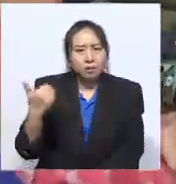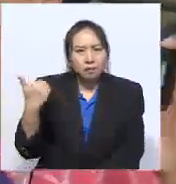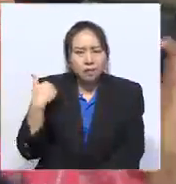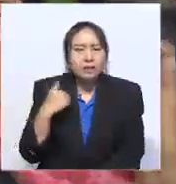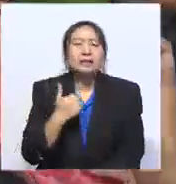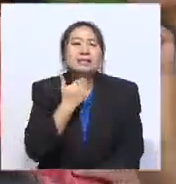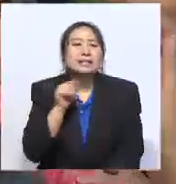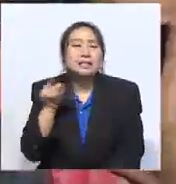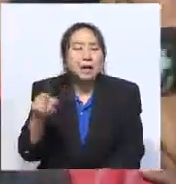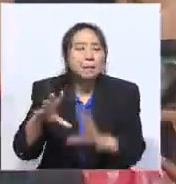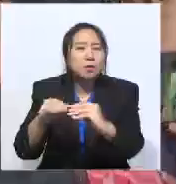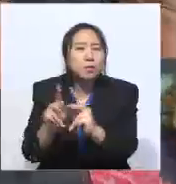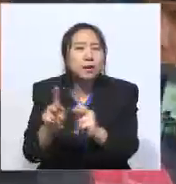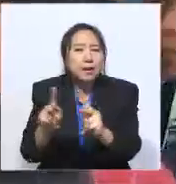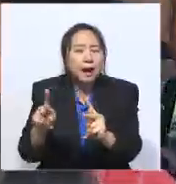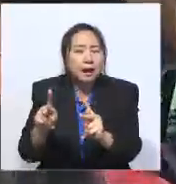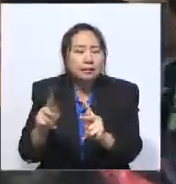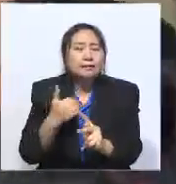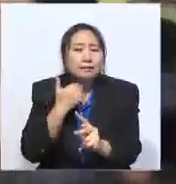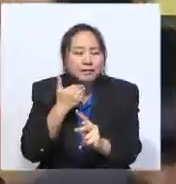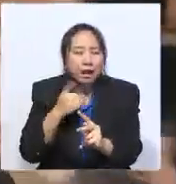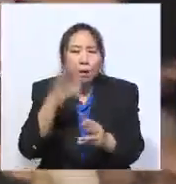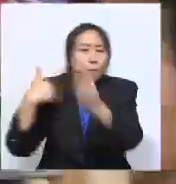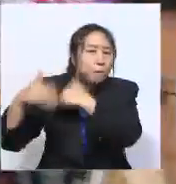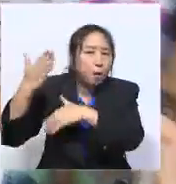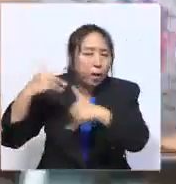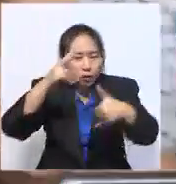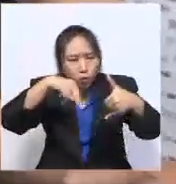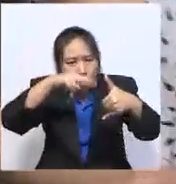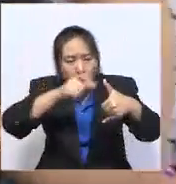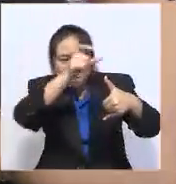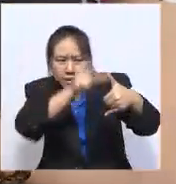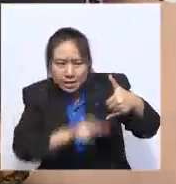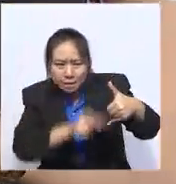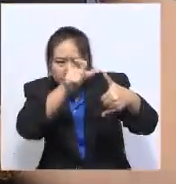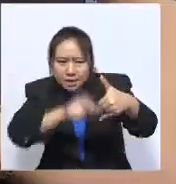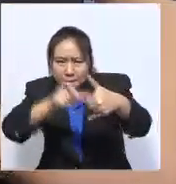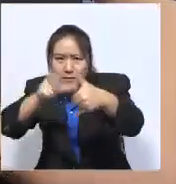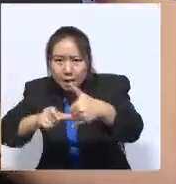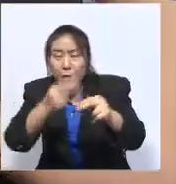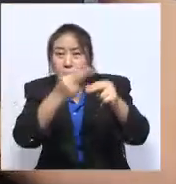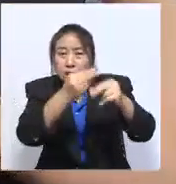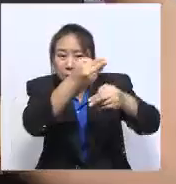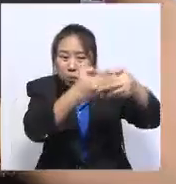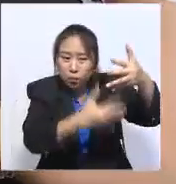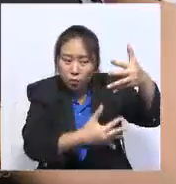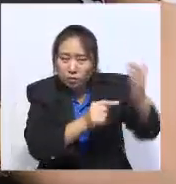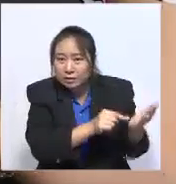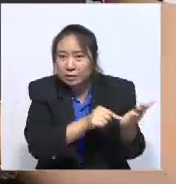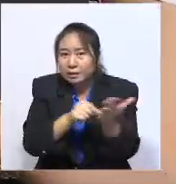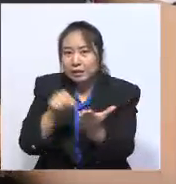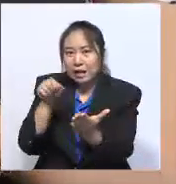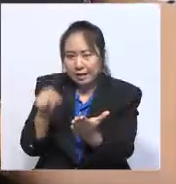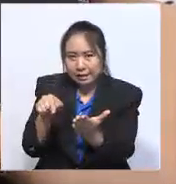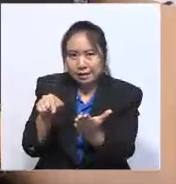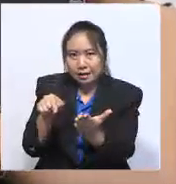ที่ประชุมคณะกรรมการสามัญนะครับทำหน้าที่ตรวจสอบประวัติความประพฤติและพฤติกรรมของบุคคลที่สมควรจะได้รับ